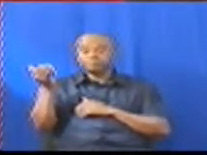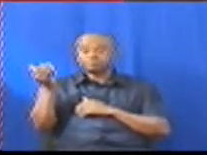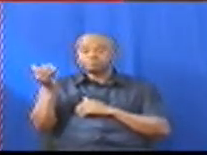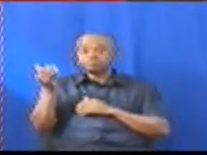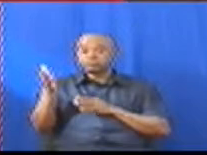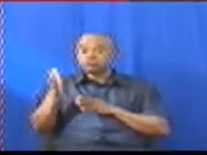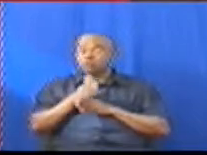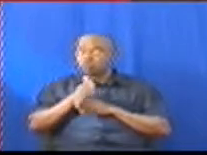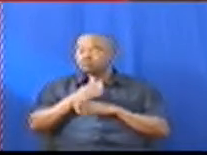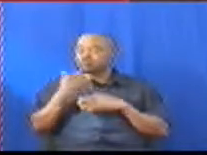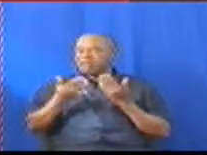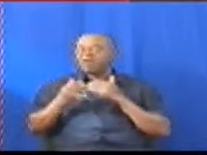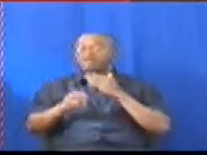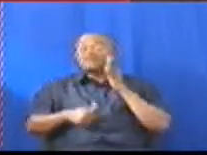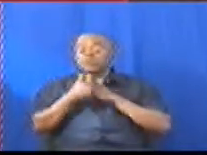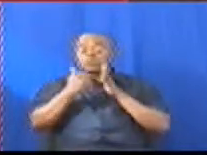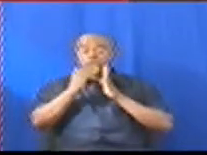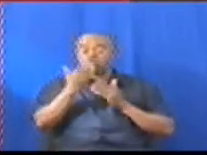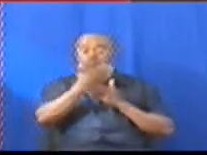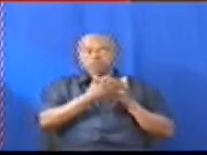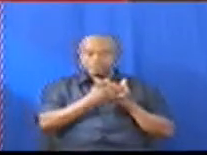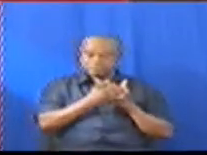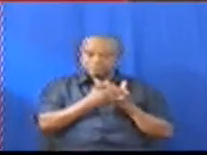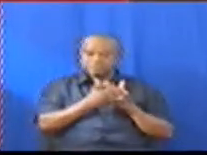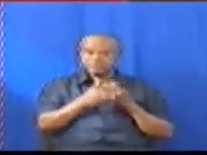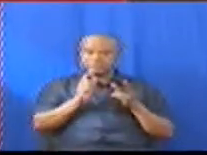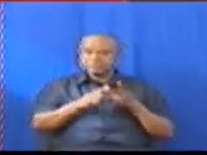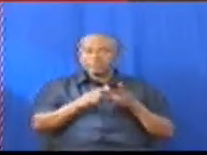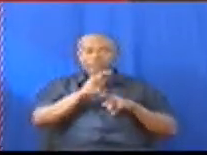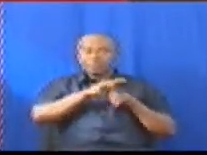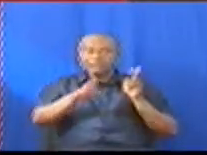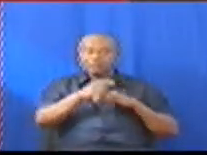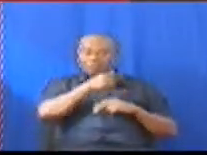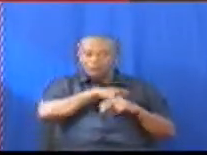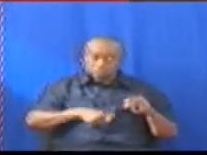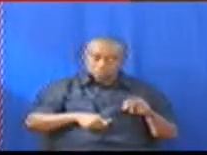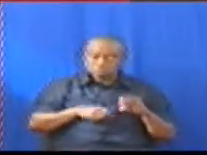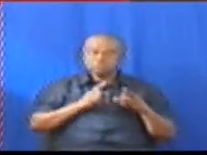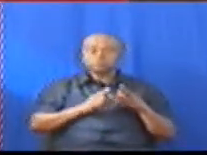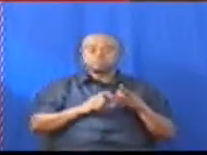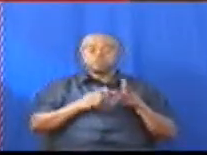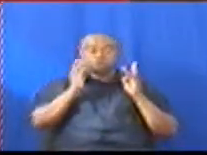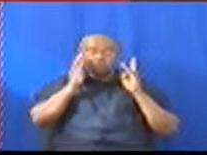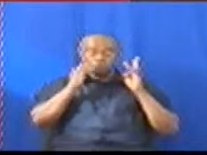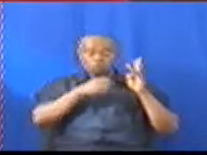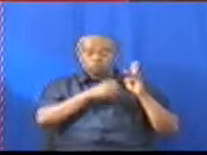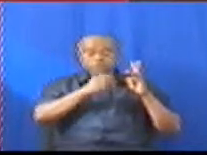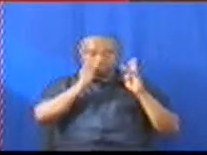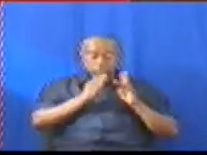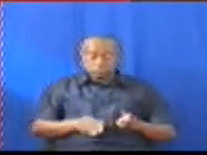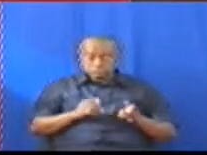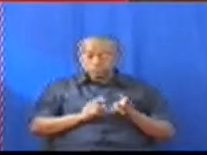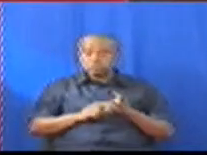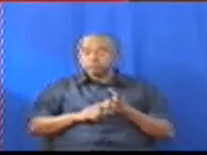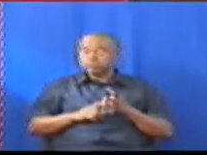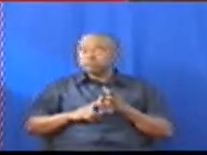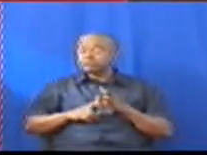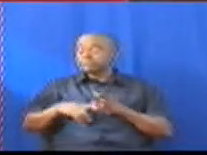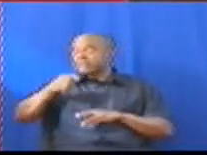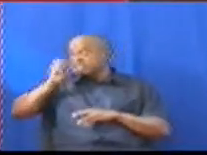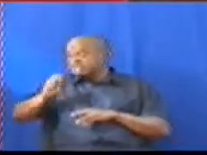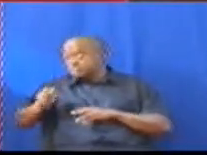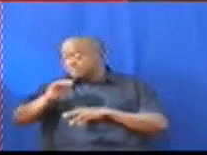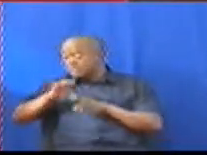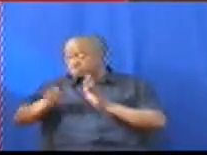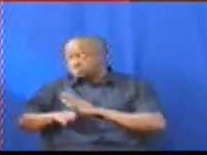yanayowahusu viongozi wakuu wa nchi yetu, yani mheshimiwa rais, mheshimiwa makamu wa rais, mheshimiwa waziri mkuu, mheshimiwa spika na naibu spika, lakini pia na jaji